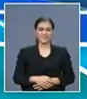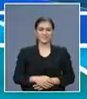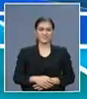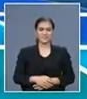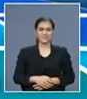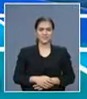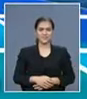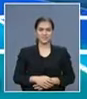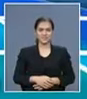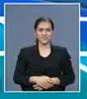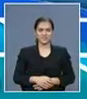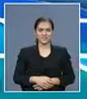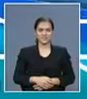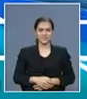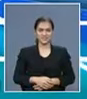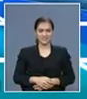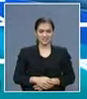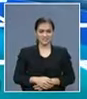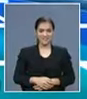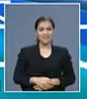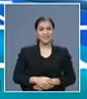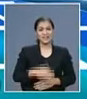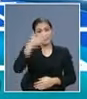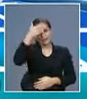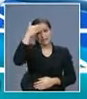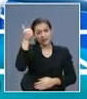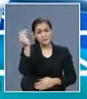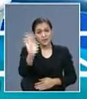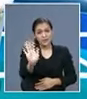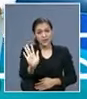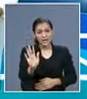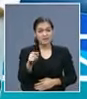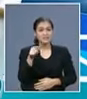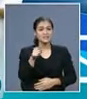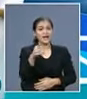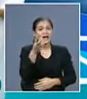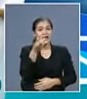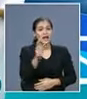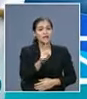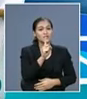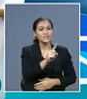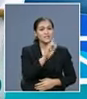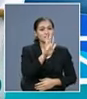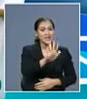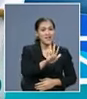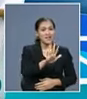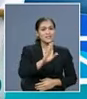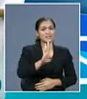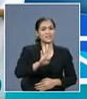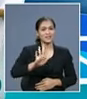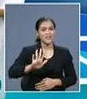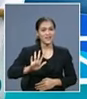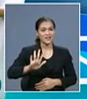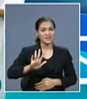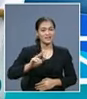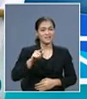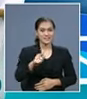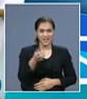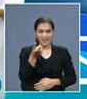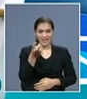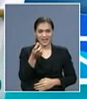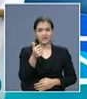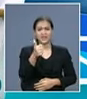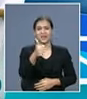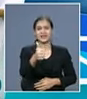ครับอย่าลืมสั่ง Rice Buddy 1545ใช่ค่ะแล้วก็ส่วนเรื่องเ่อเด่นในเกษตร